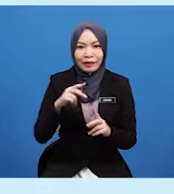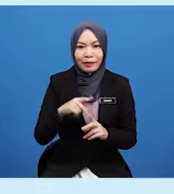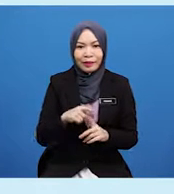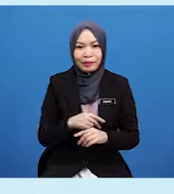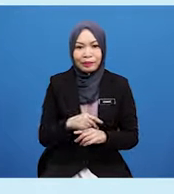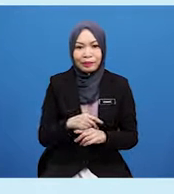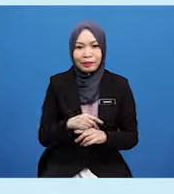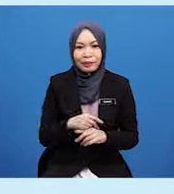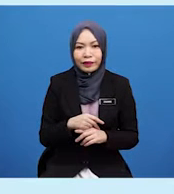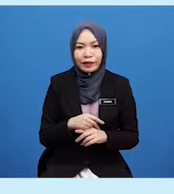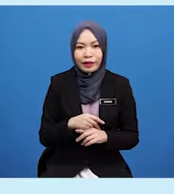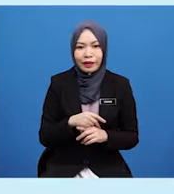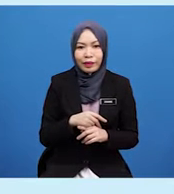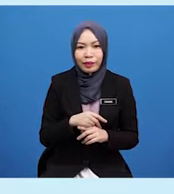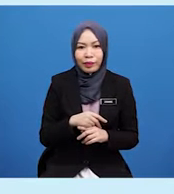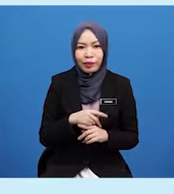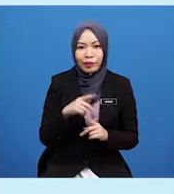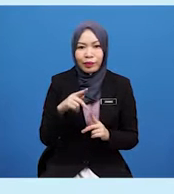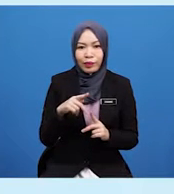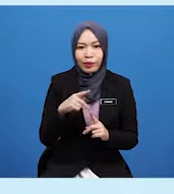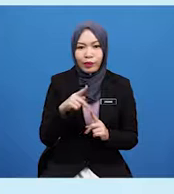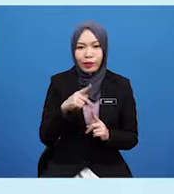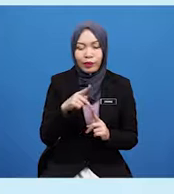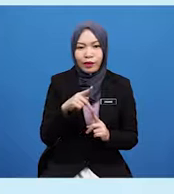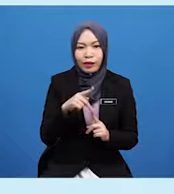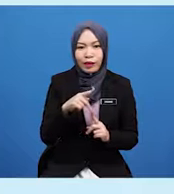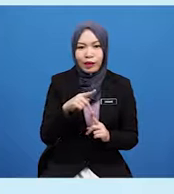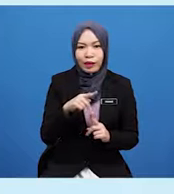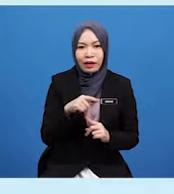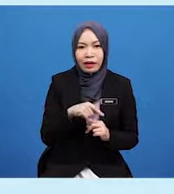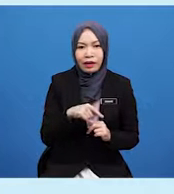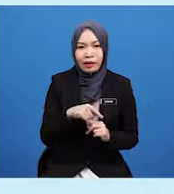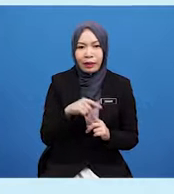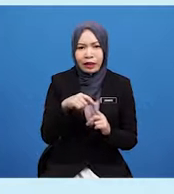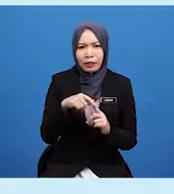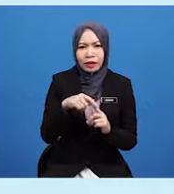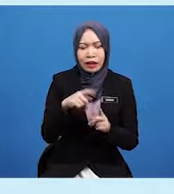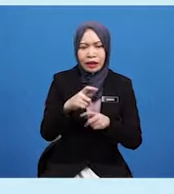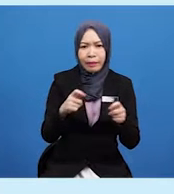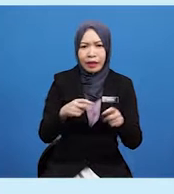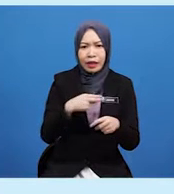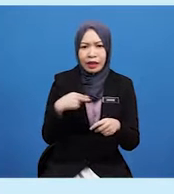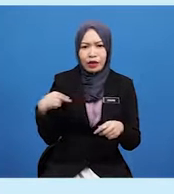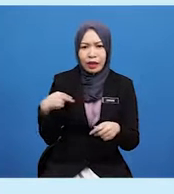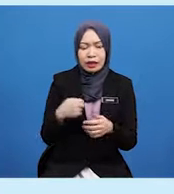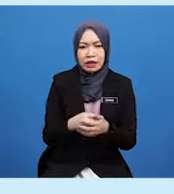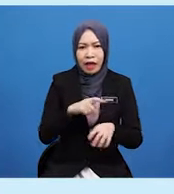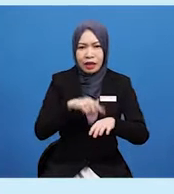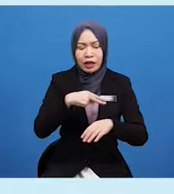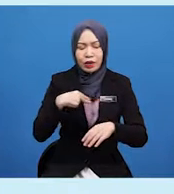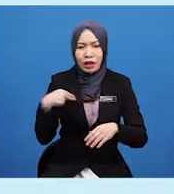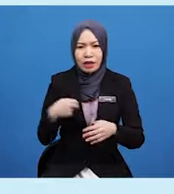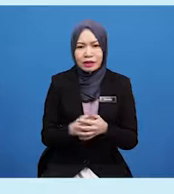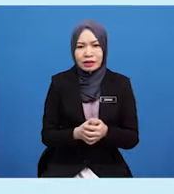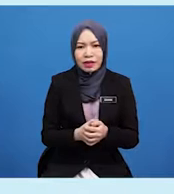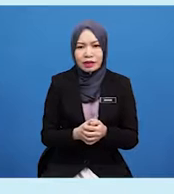Indonesia yang berusia diantara 94.000 sehingga Dona 1000 tahun sebelum masehi